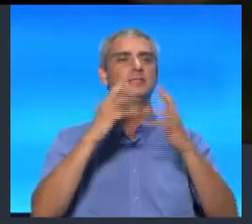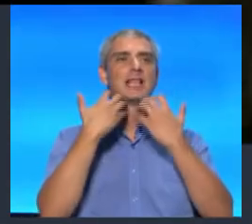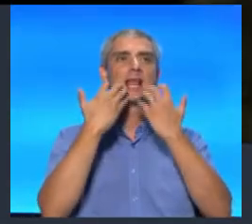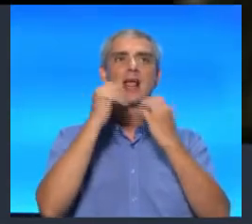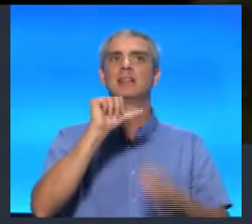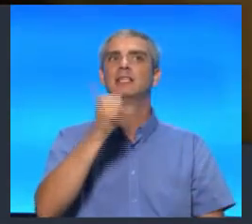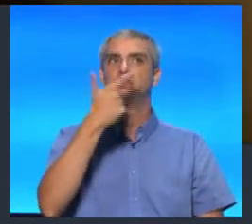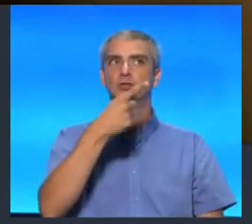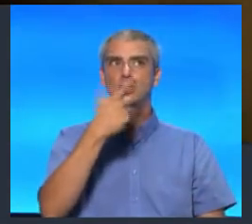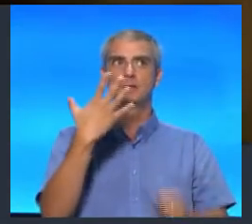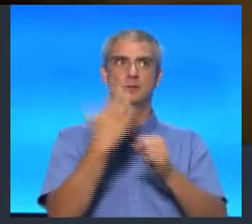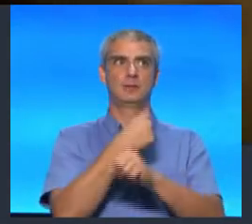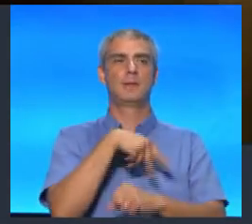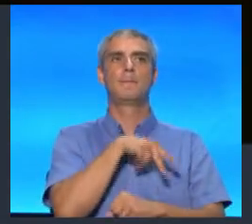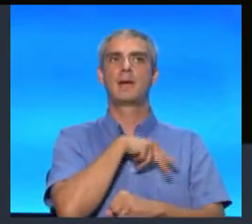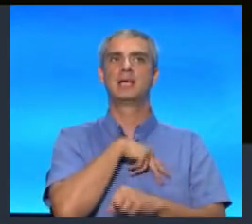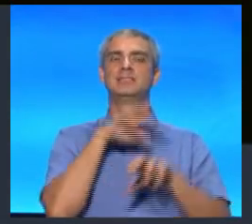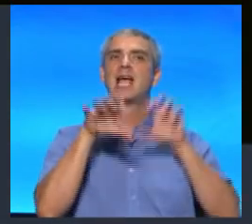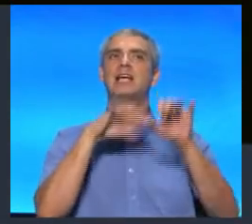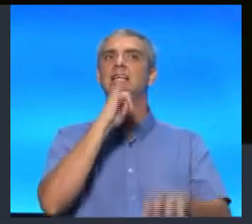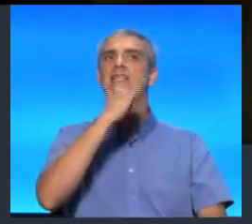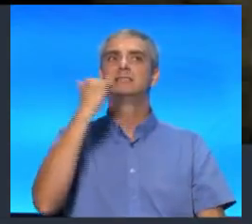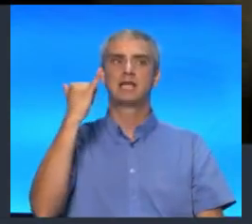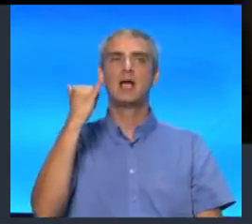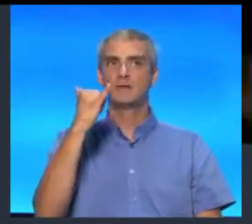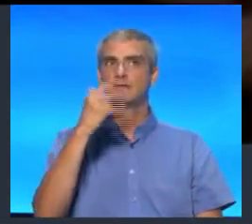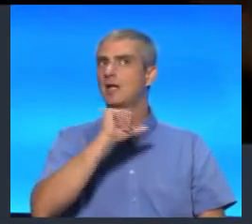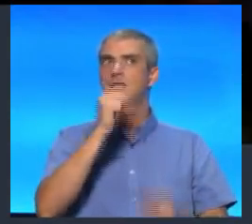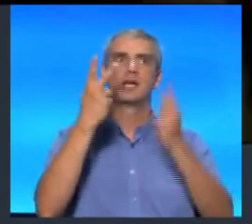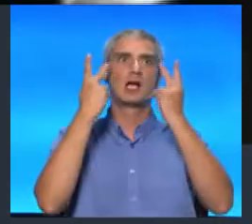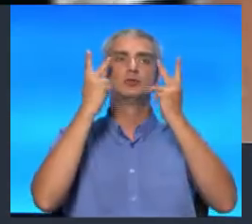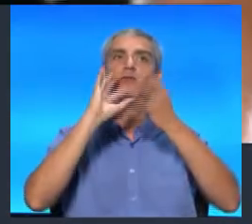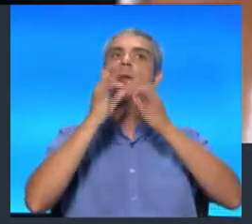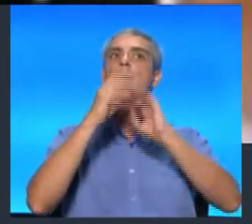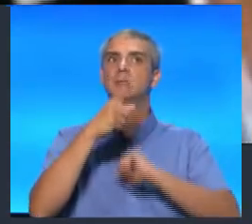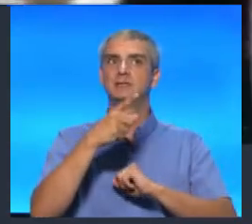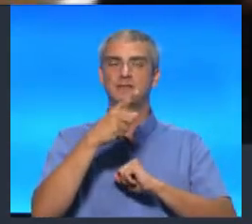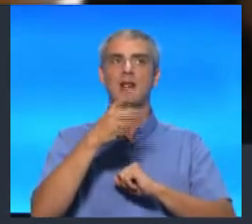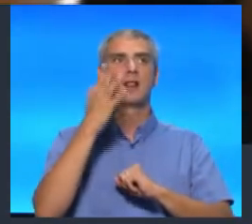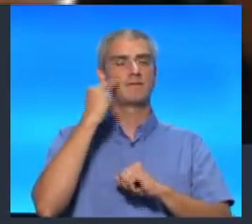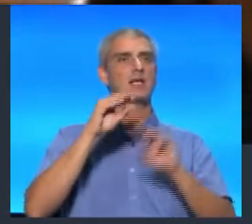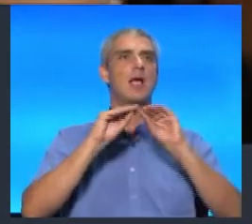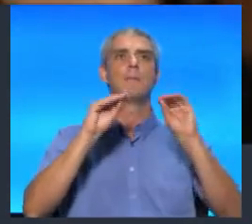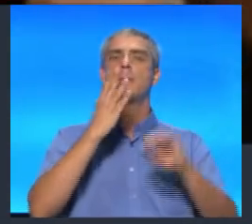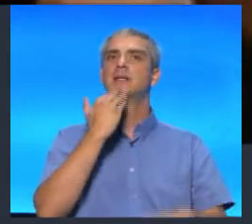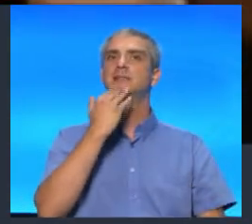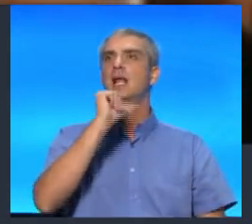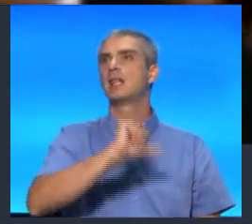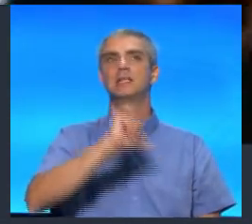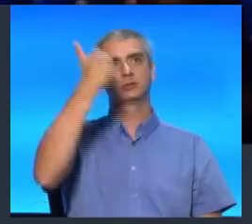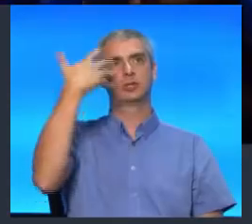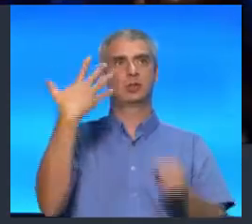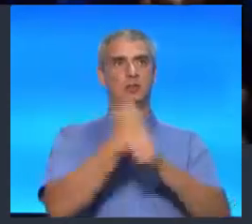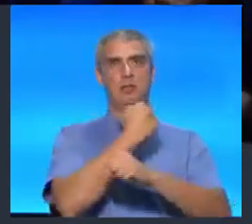הראשון, זכה בפרס אריה הזהב, החשוב ביותר בפסטיבל, והיה לבמאי הישראלי הראשון לזכות